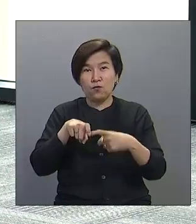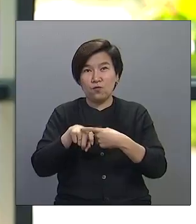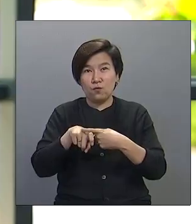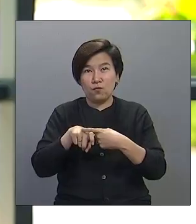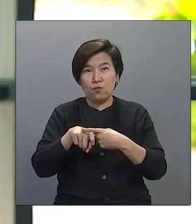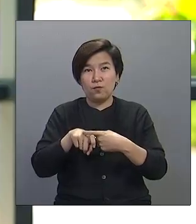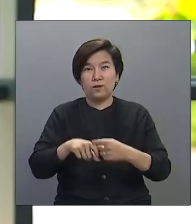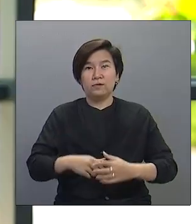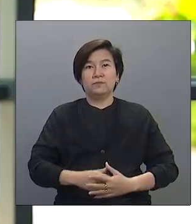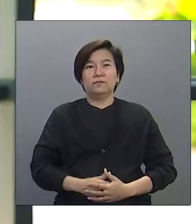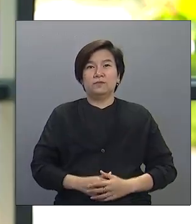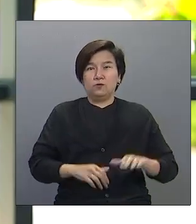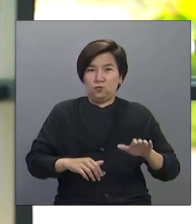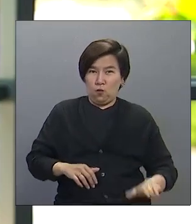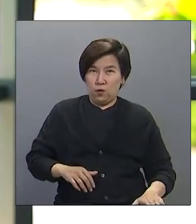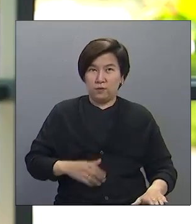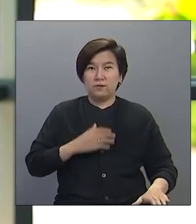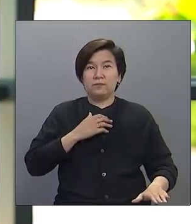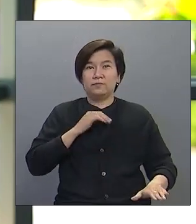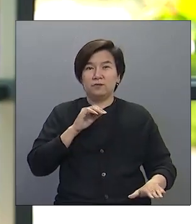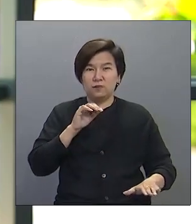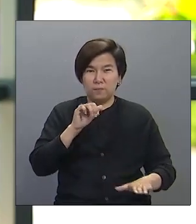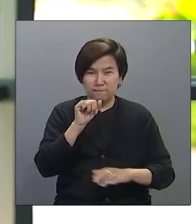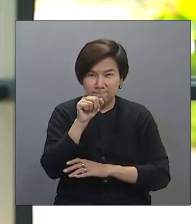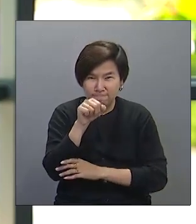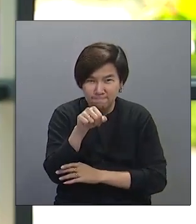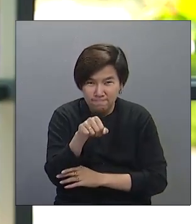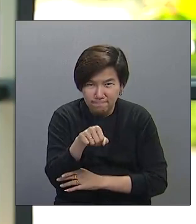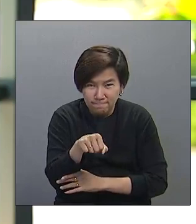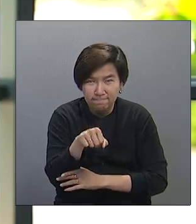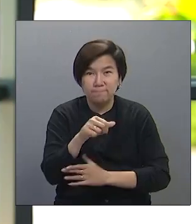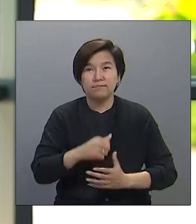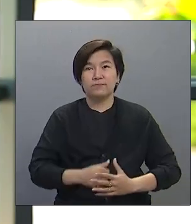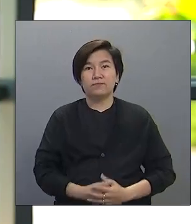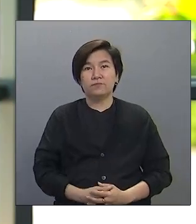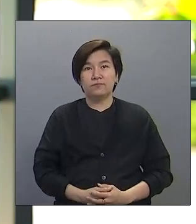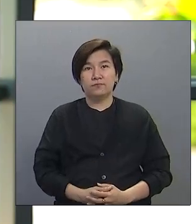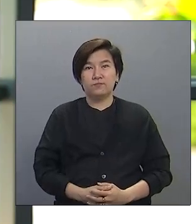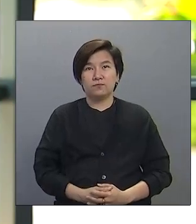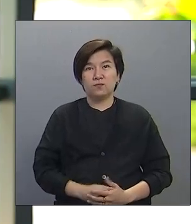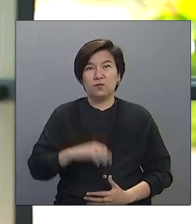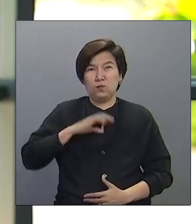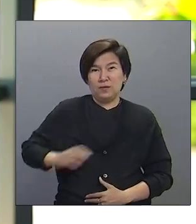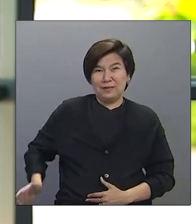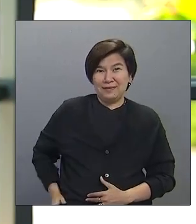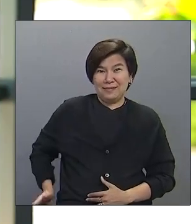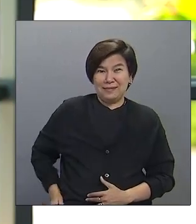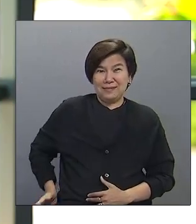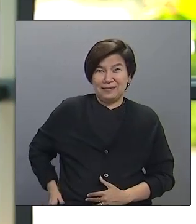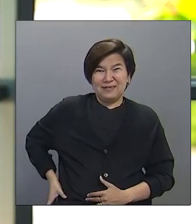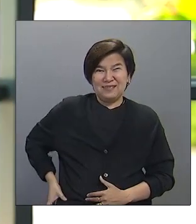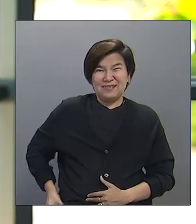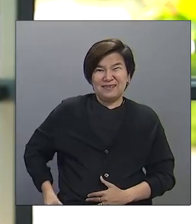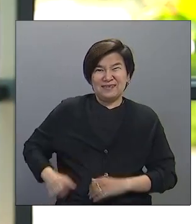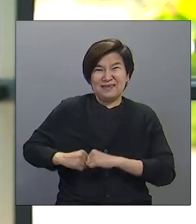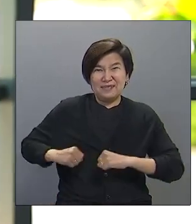ายกตัวขึ้นเล็กน้อยหายใจออกค่ะลองพับตัวลงไปตอนนี้ทุกคนอาจจะรู้สึกตึงสะโพกด้านขวาเล็กน้อยเราสาม